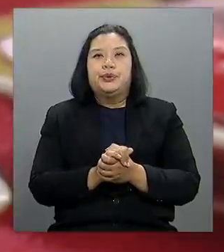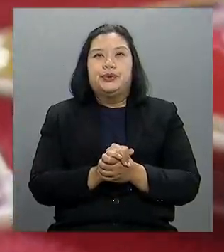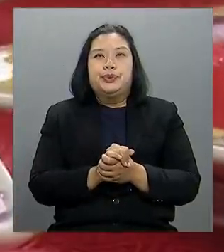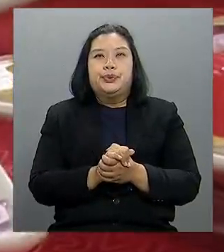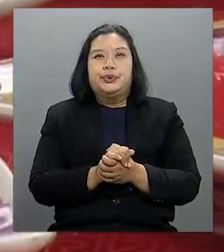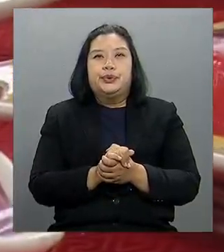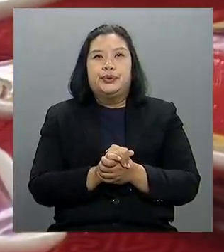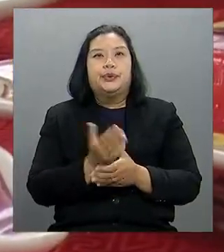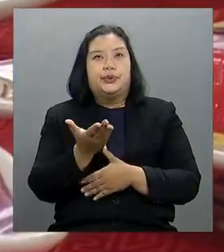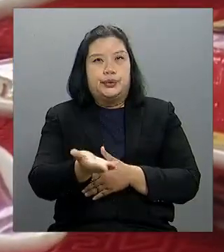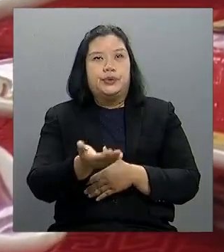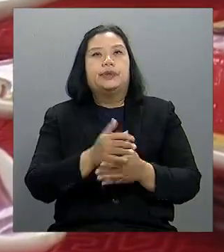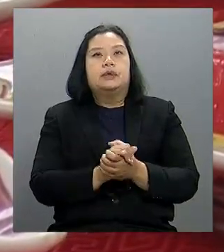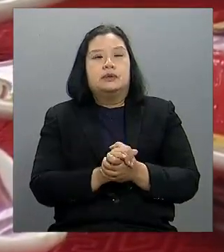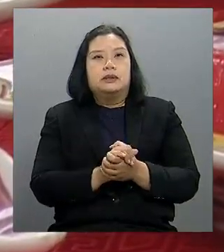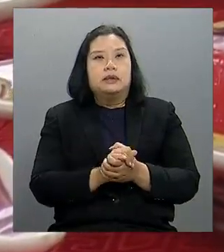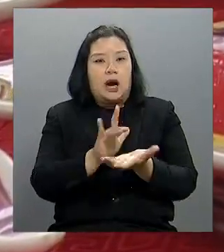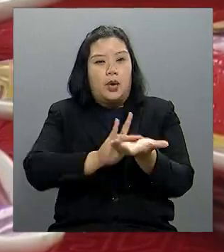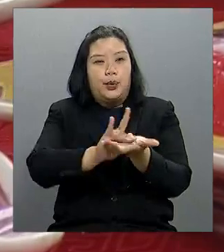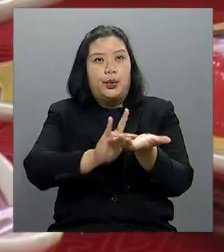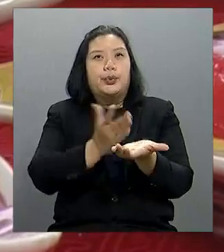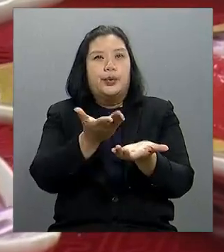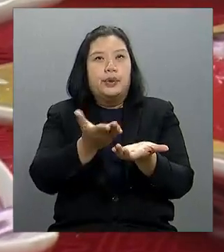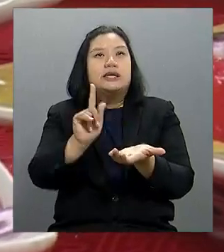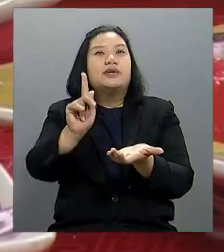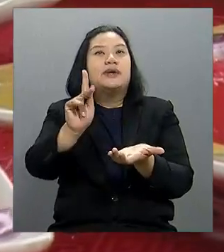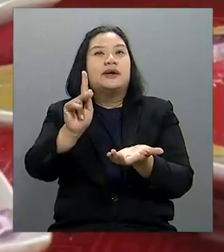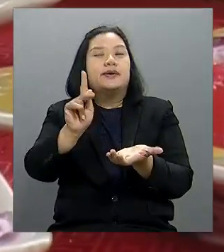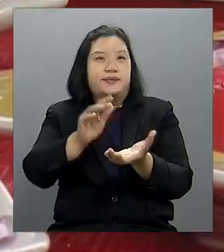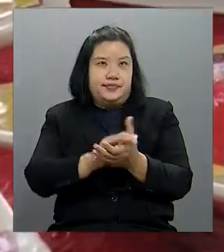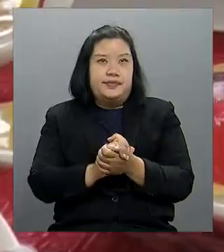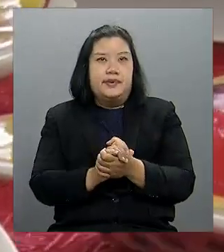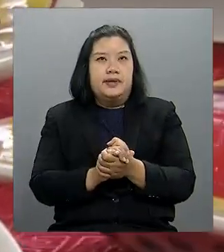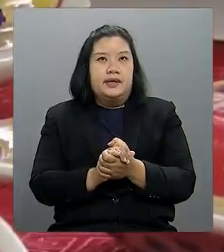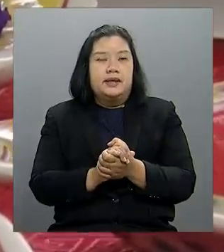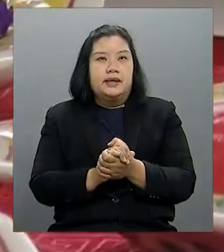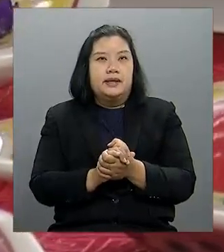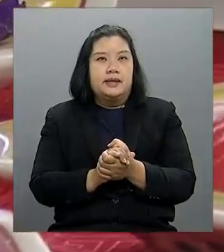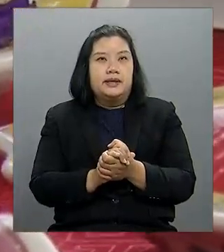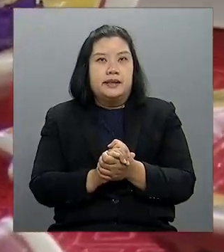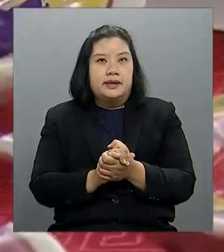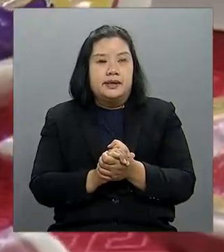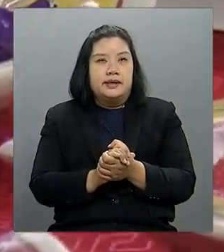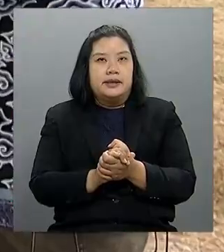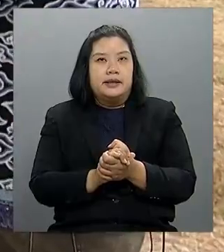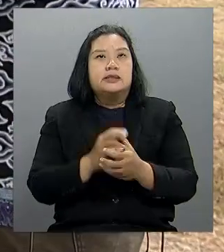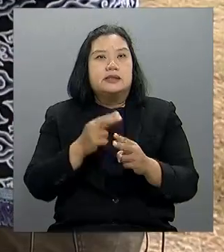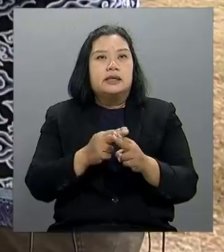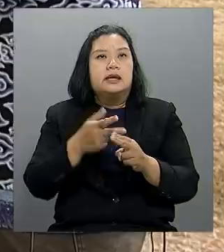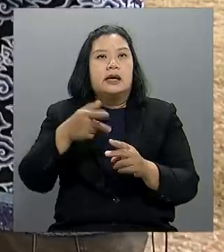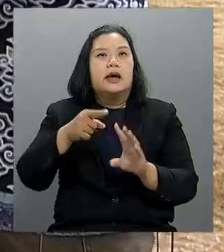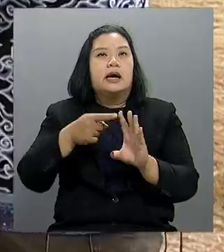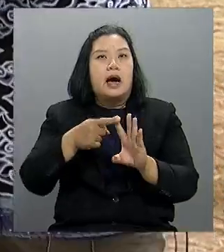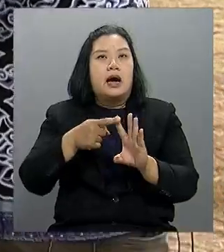านก็เรียกขนมหัวล้านนะครับแต่มันก็แต่พูดภาษาจีนท้องถิ่นก็เรียกตับเป้าอาโก้ยนะครับ ตับเป้าอาโก้ย เนี่ยผมแอบเห็นสายตากะ